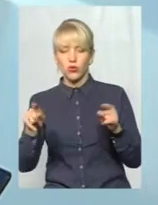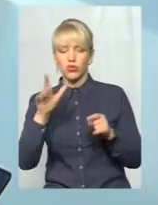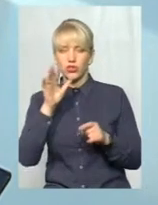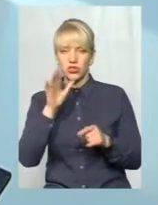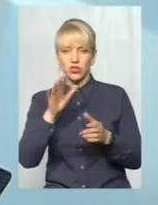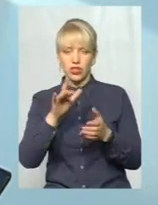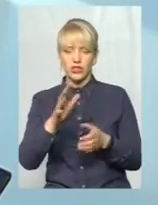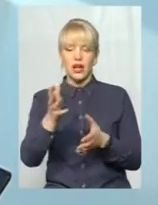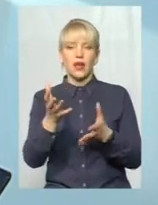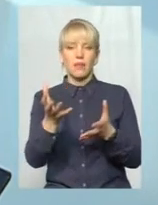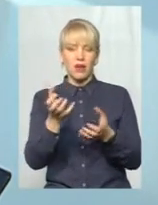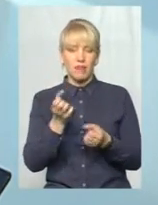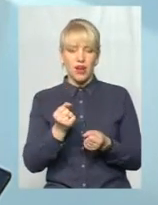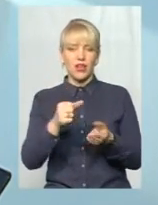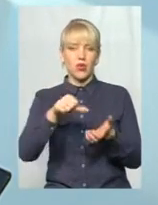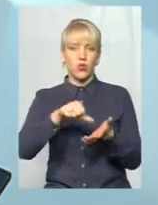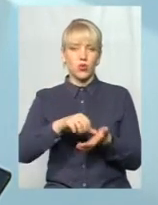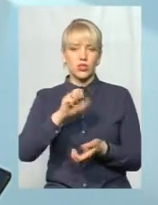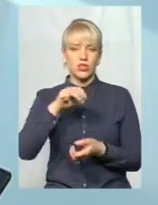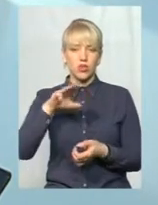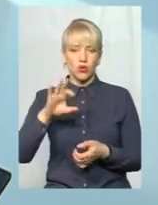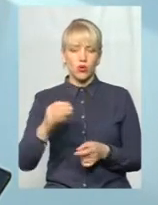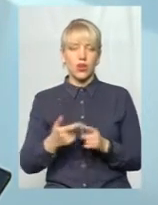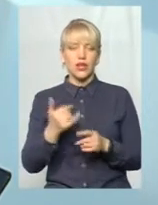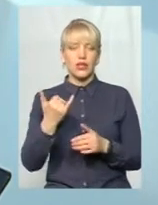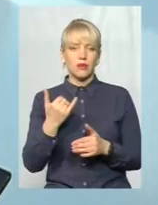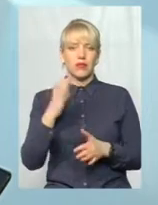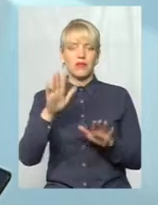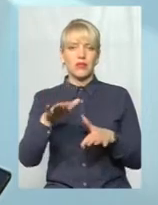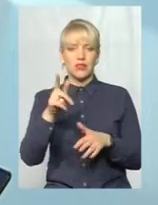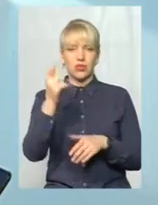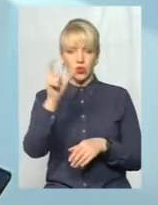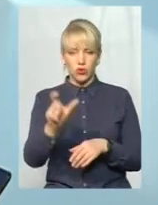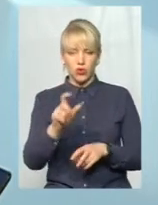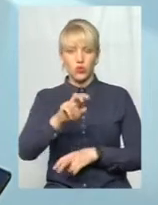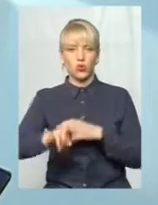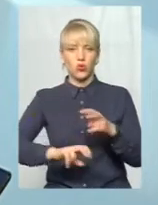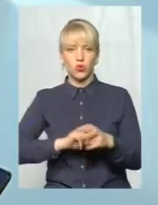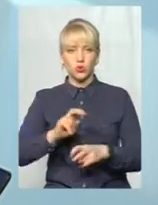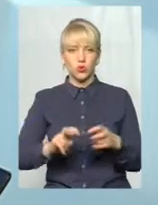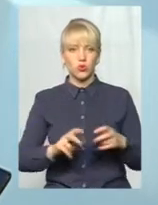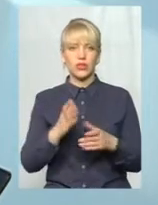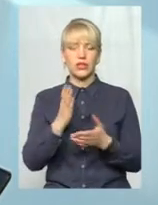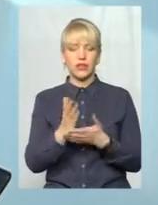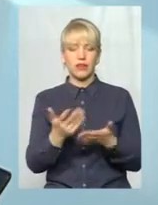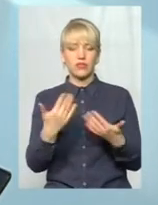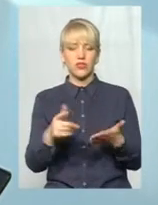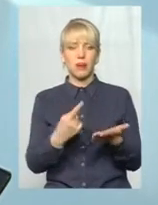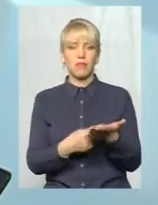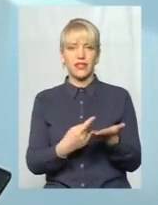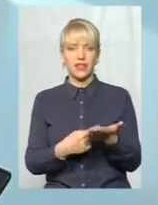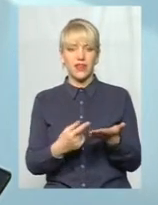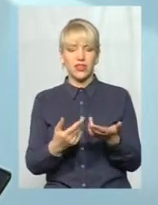операції, проводяться дії по її пошуку, по визнання її місця знаходження, а в деяких дійсно вже є підтвердження Служби безпеки України, що дійсно